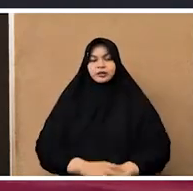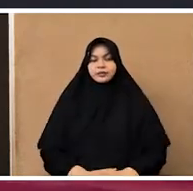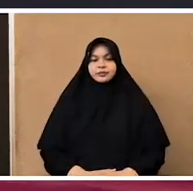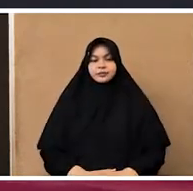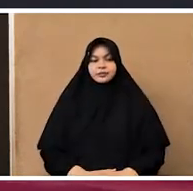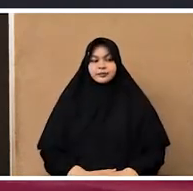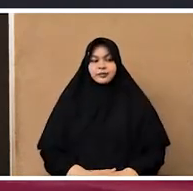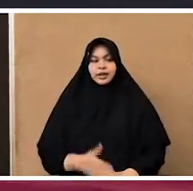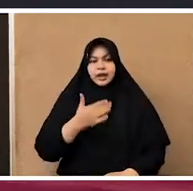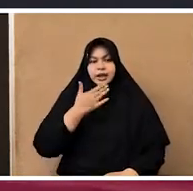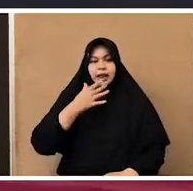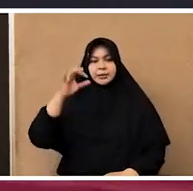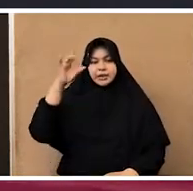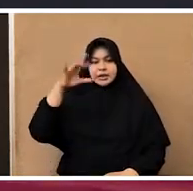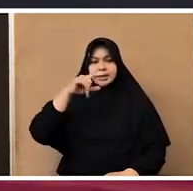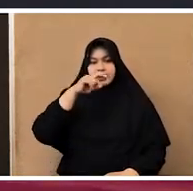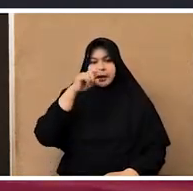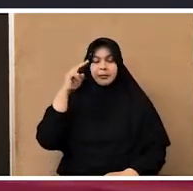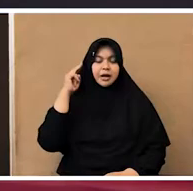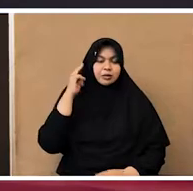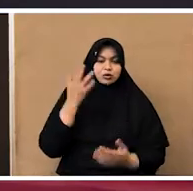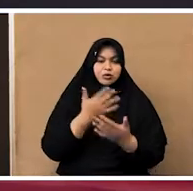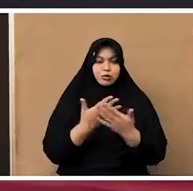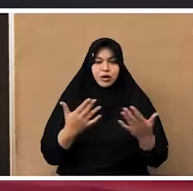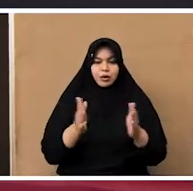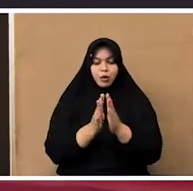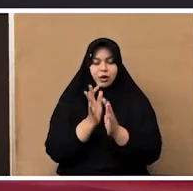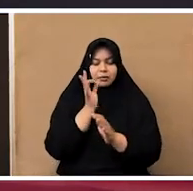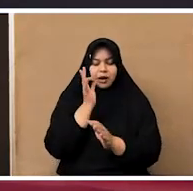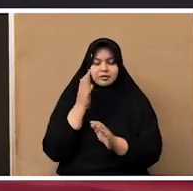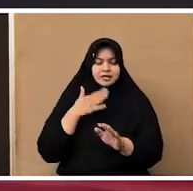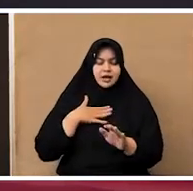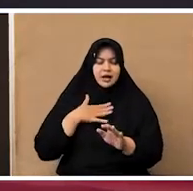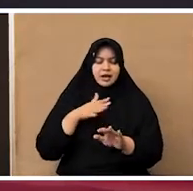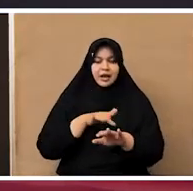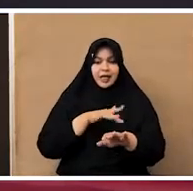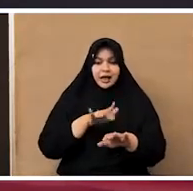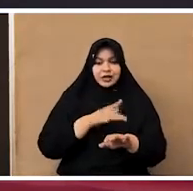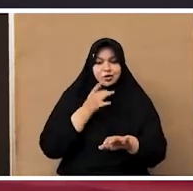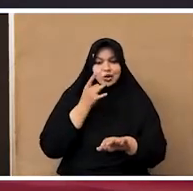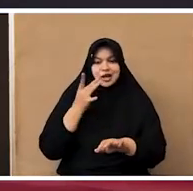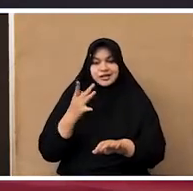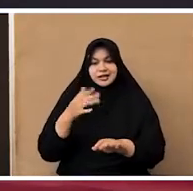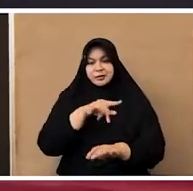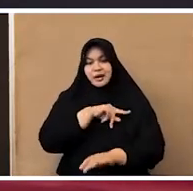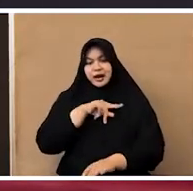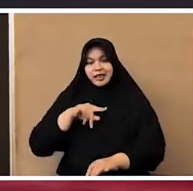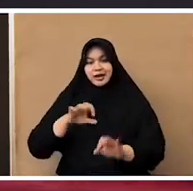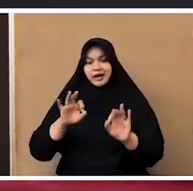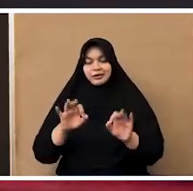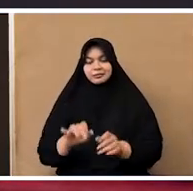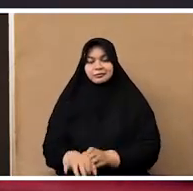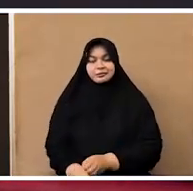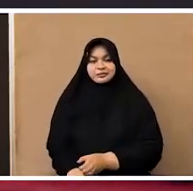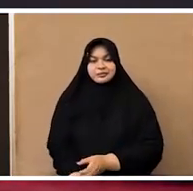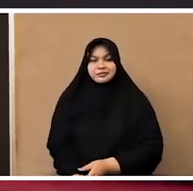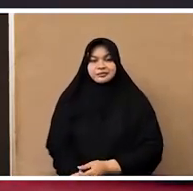Selamat siang Bapak Ibu semua Mohon maaf saya telat tadi sudah izin ke panitia kalau telat